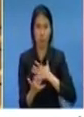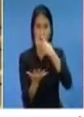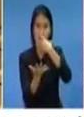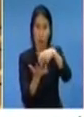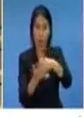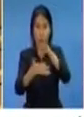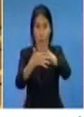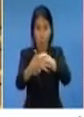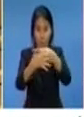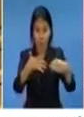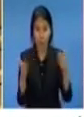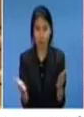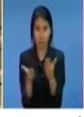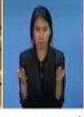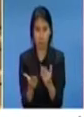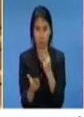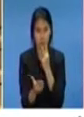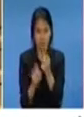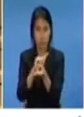แผนนี้ครับ